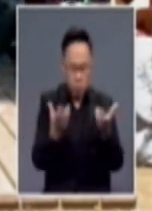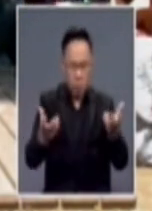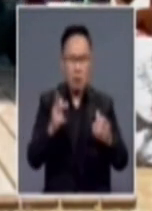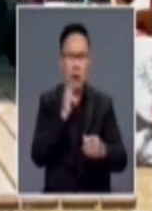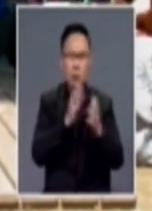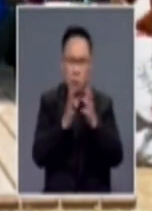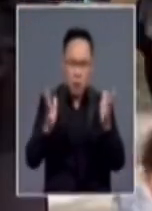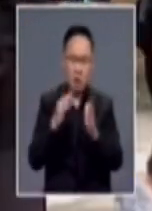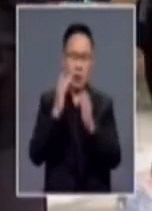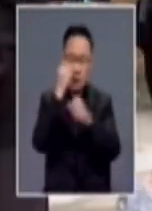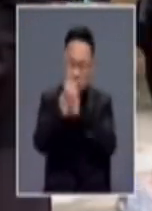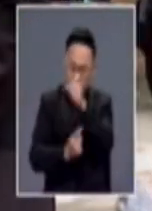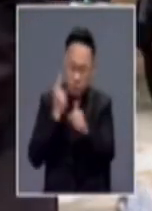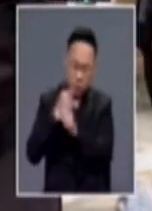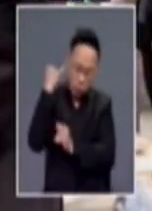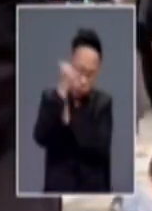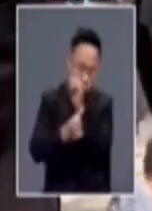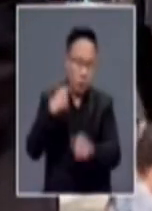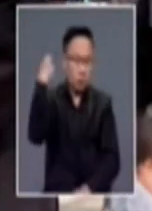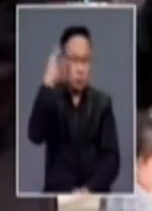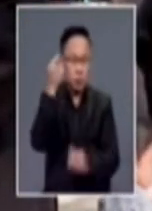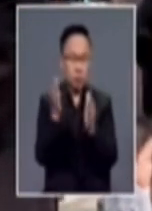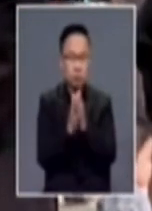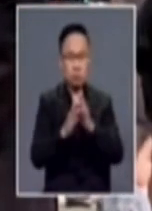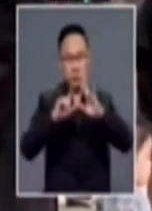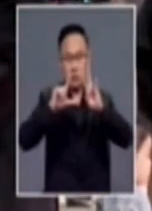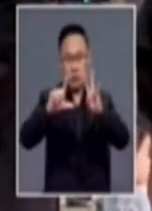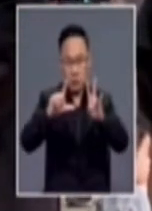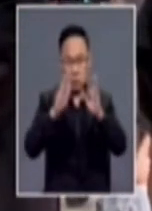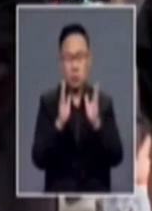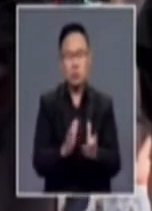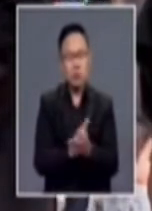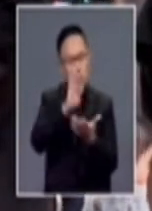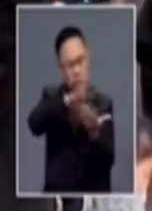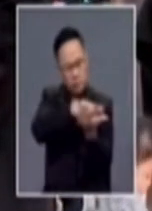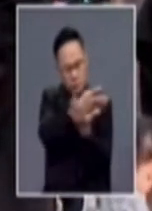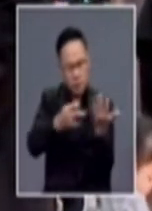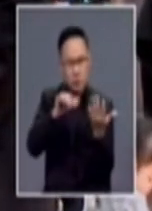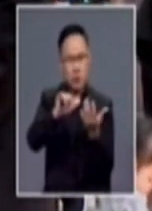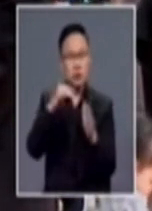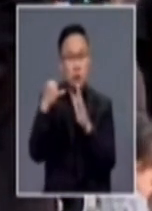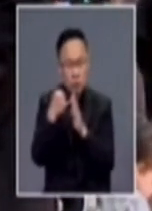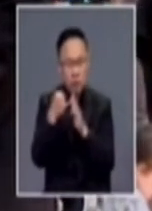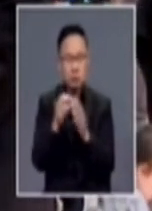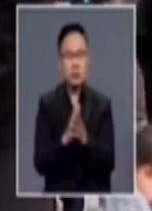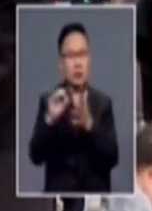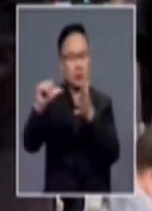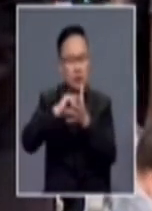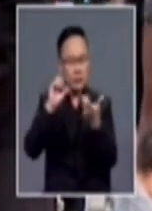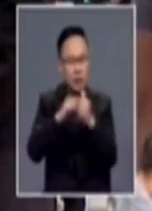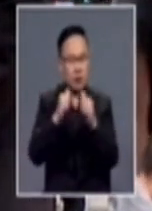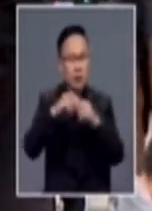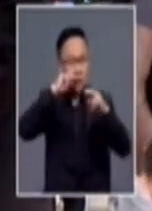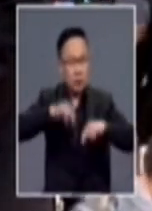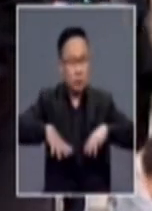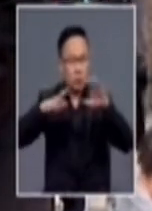น แล้วในส่วนของยุทธศาสตร์จังหวัดที่จะขับเคลื่อนร่วมกับรัฐบาลนะคะไม่ว่าจะเป็นในส่วนของการแก้ไขปัญหาน้ำท่วมหรือโครง